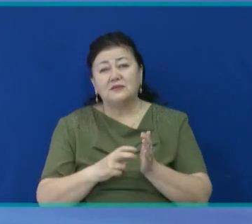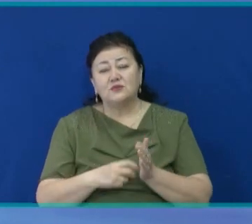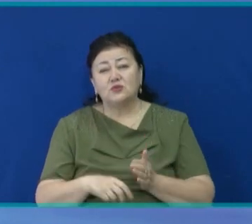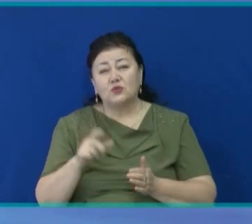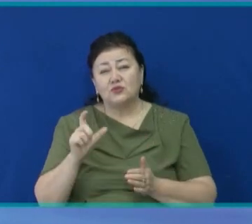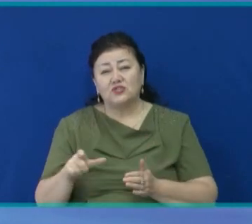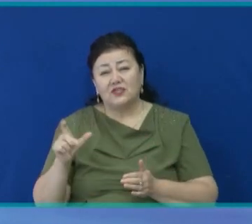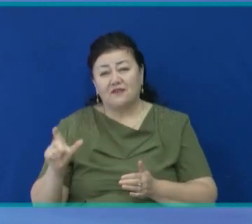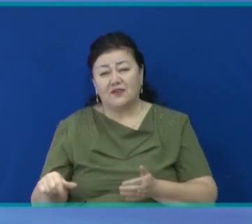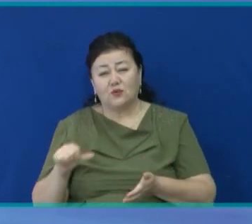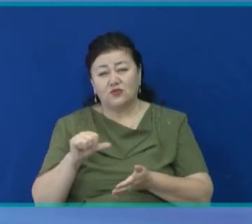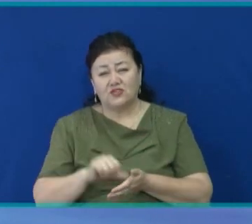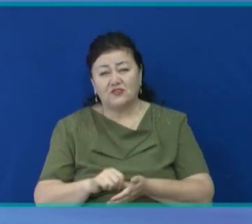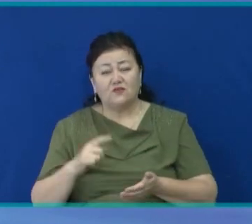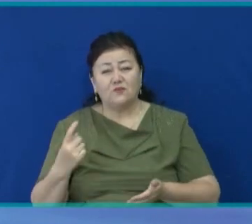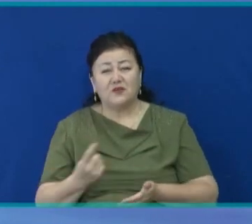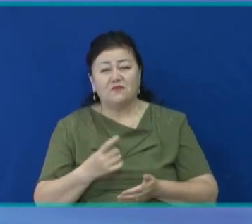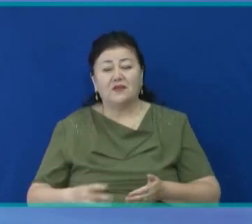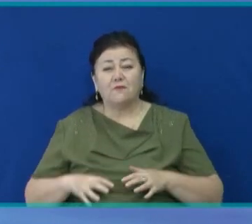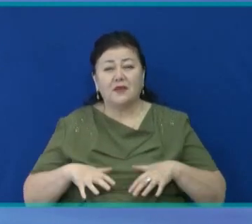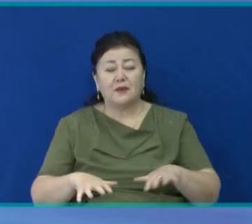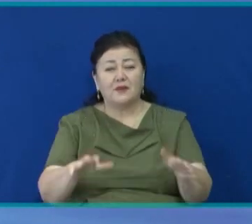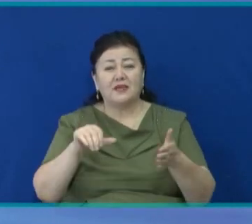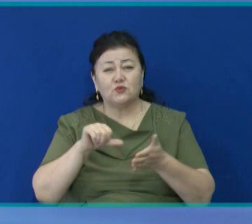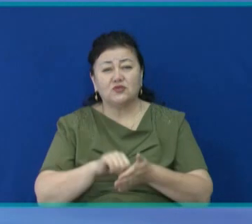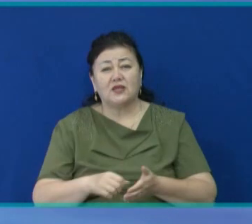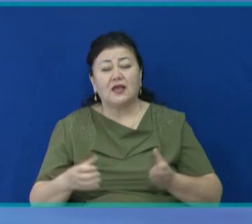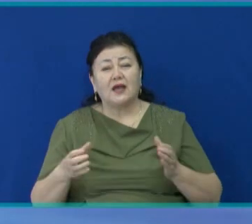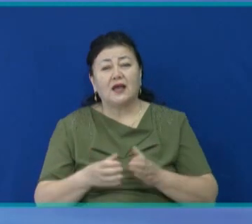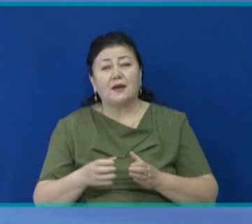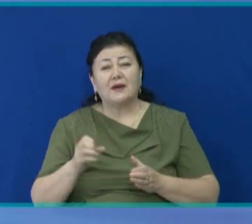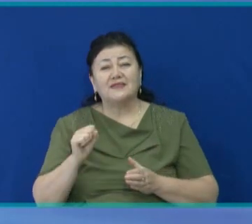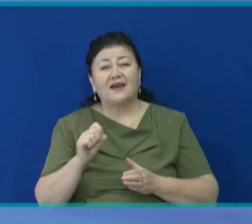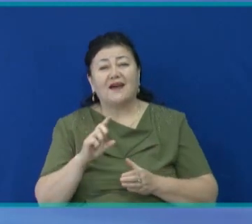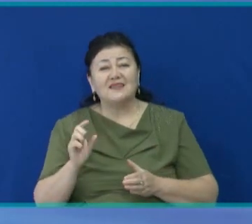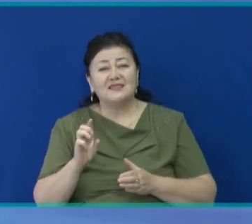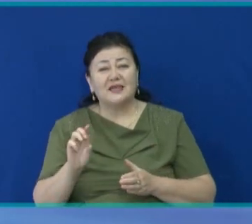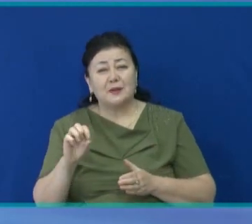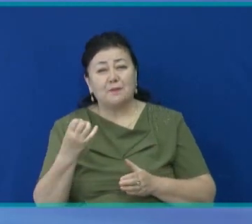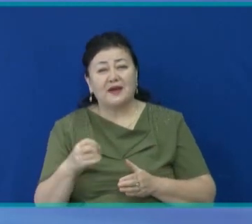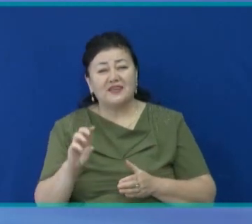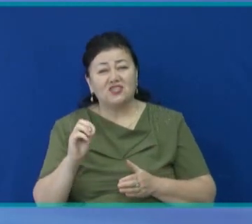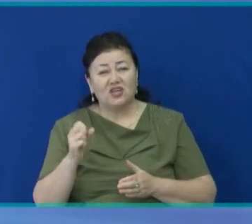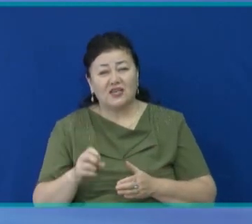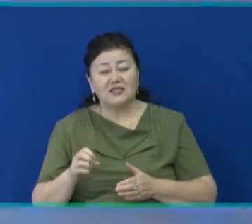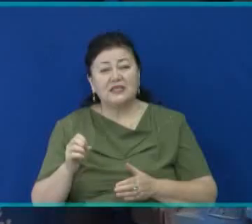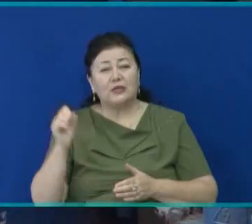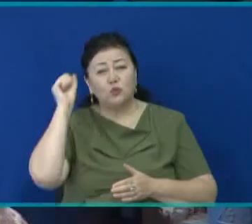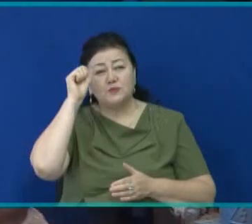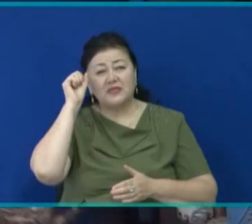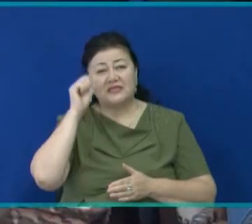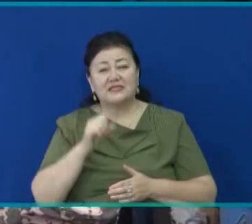и школьников. Впервые в этом году в мероприятии приняли участие команды Азербайджана и Узбекистана. Подробнее в сюжете.